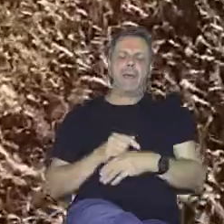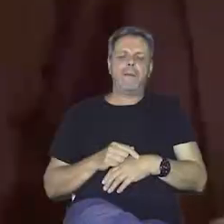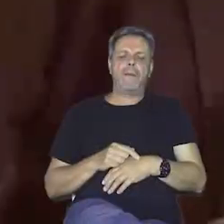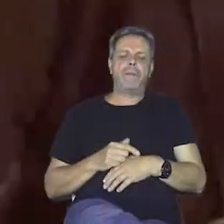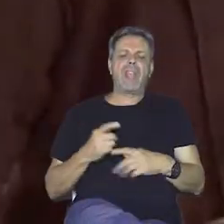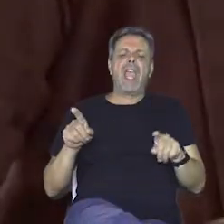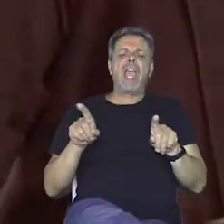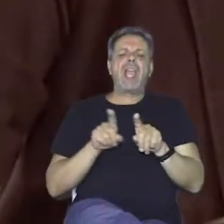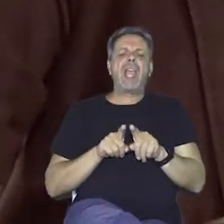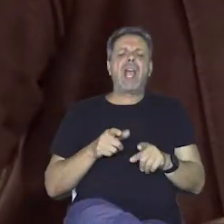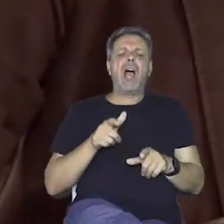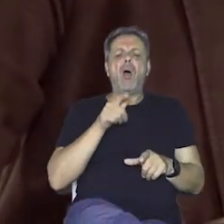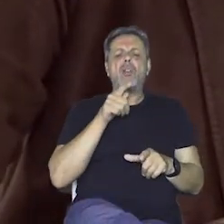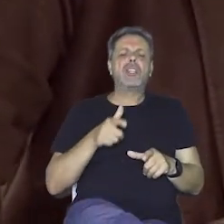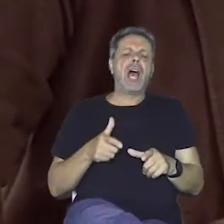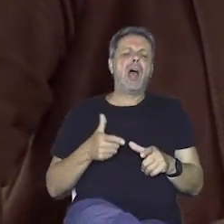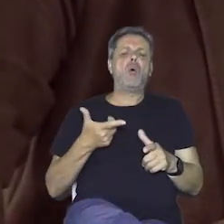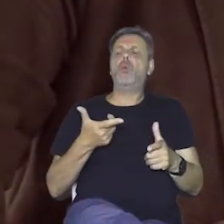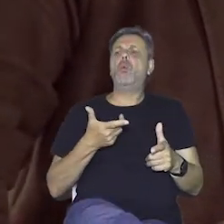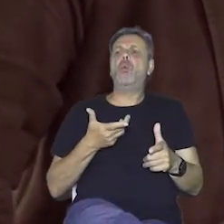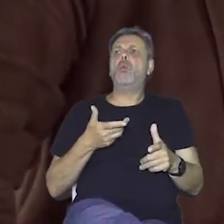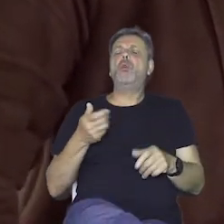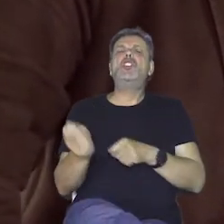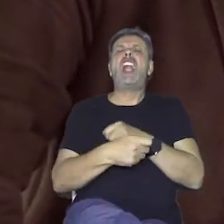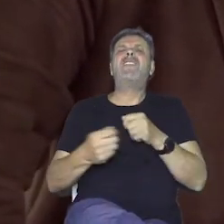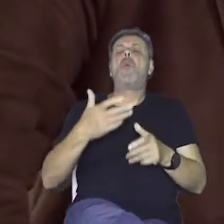kao da u šetnju nekud kreće.